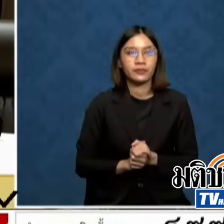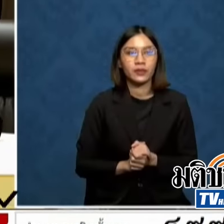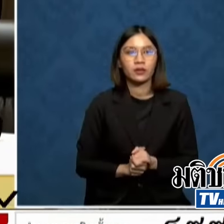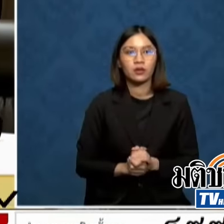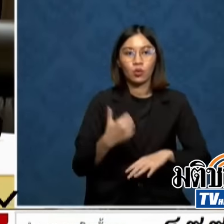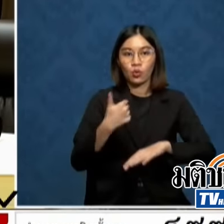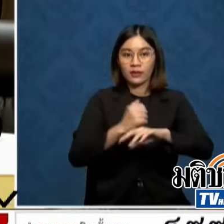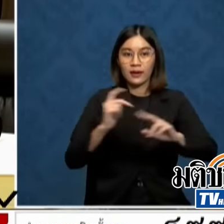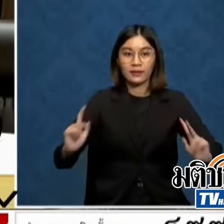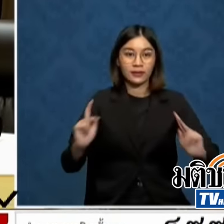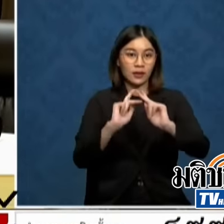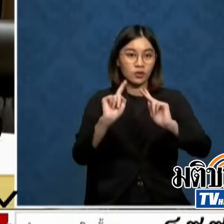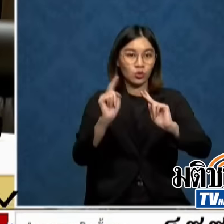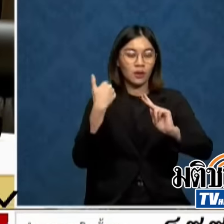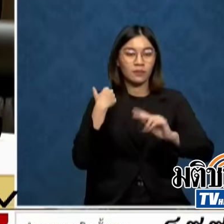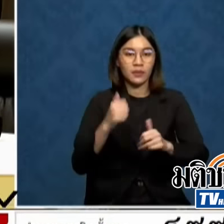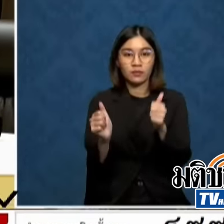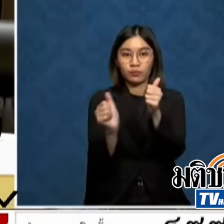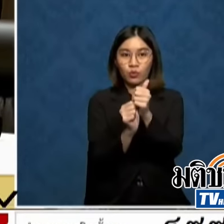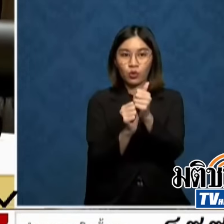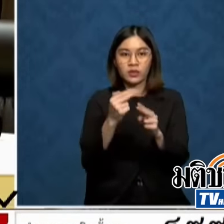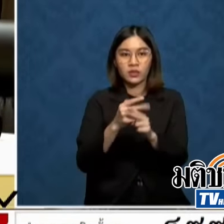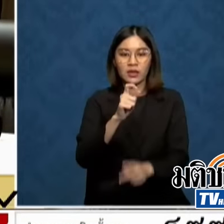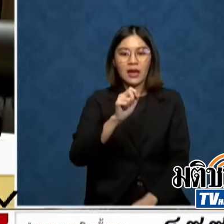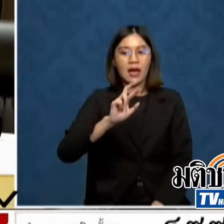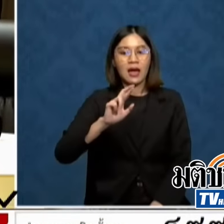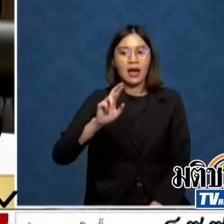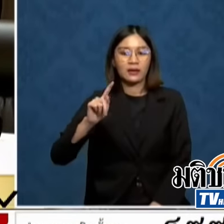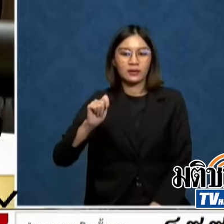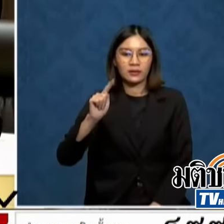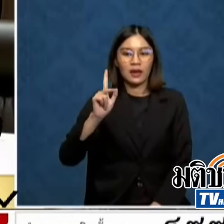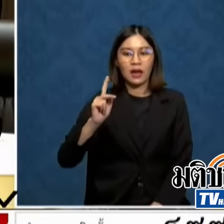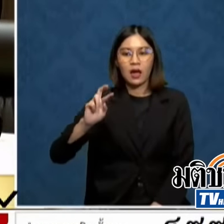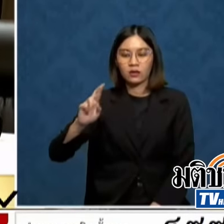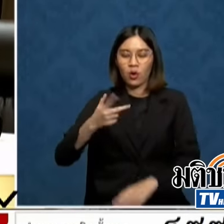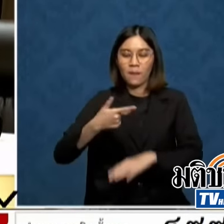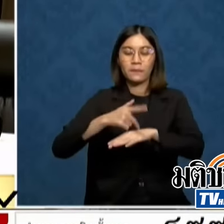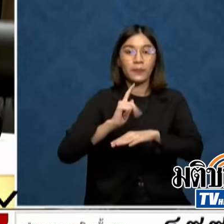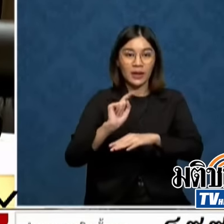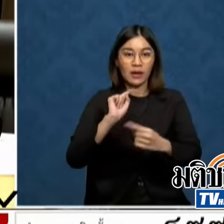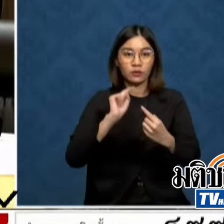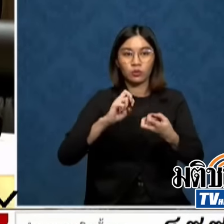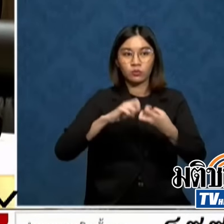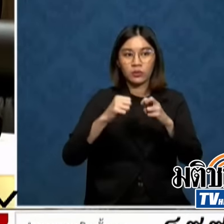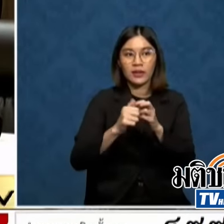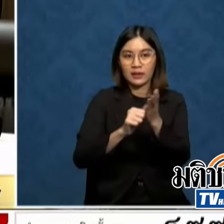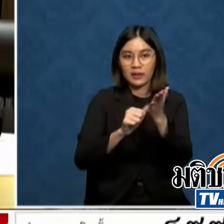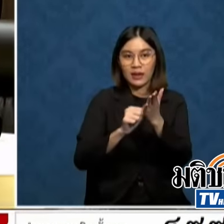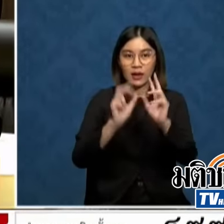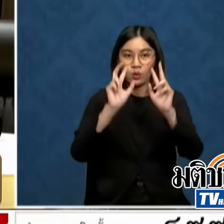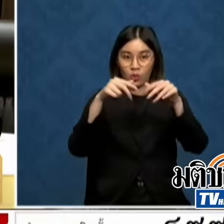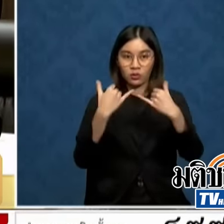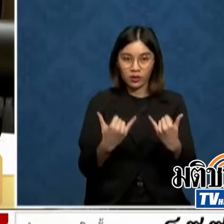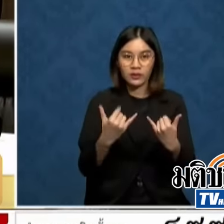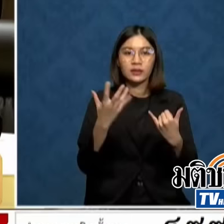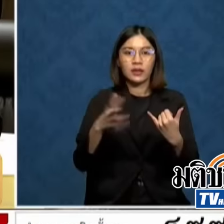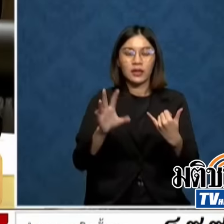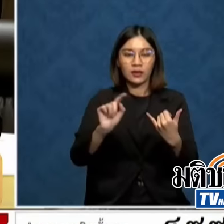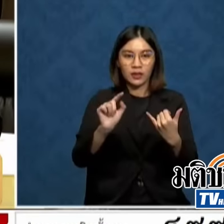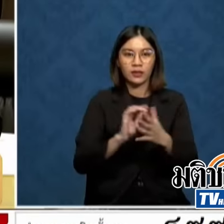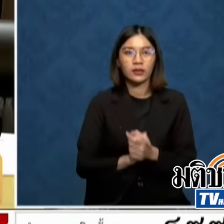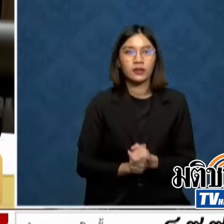านรัฐมนตรีได้ตั้งรัฐมนตรีช่วยอัตกรสิริรัฐยากรเป็นประธานในการแก้ไขปัญหาเรื่องนี้และท่าน